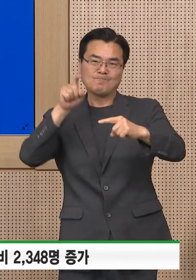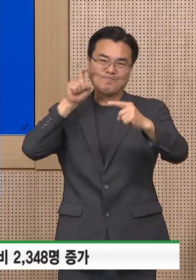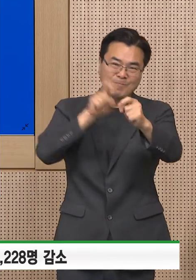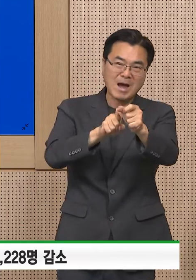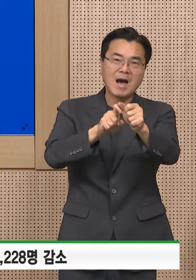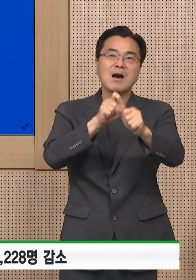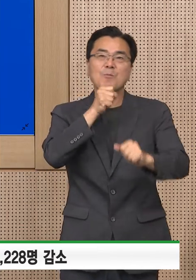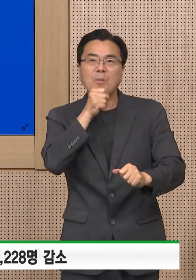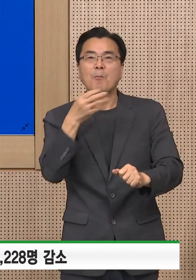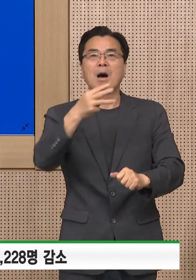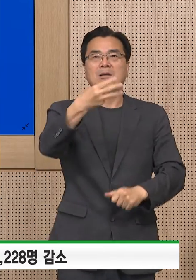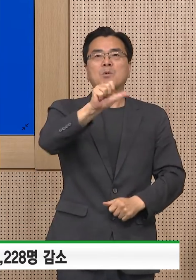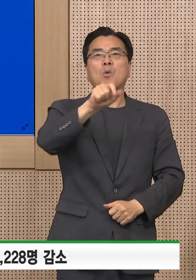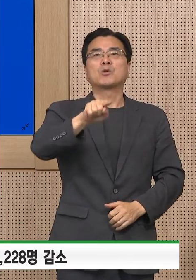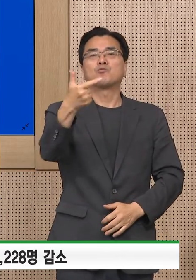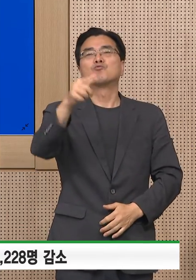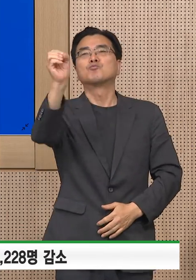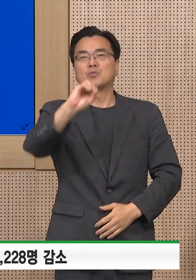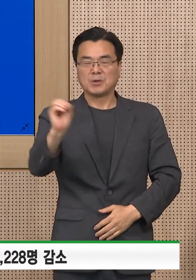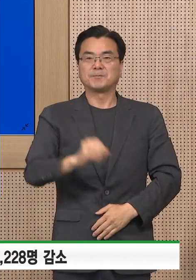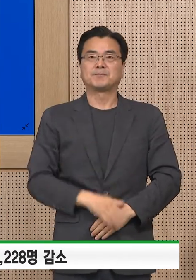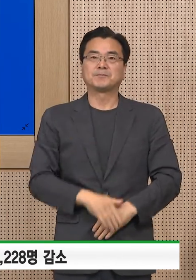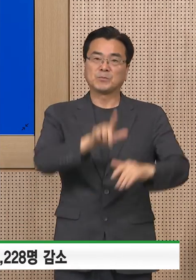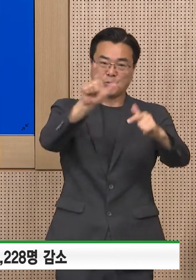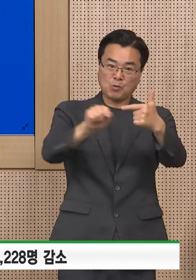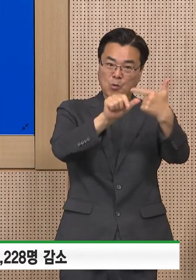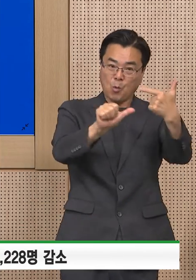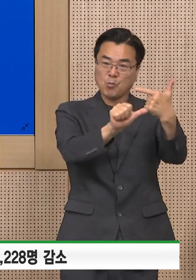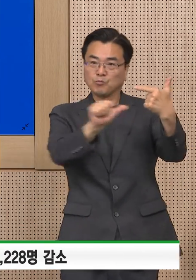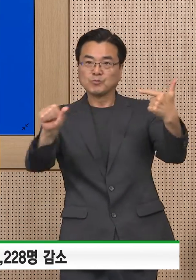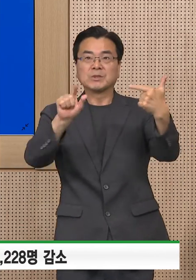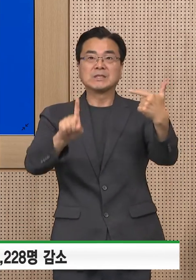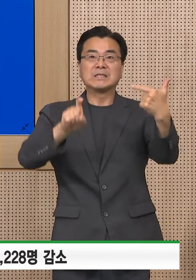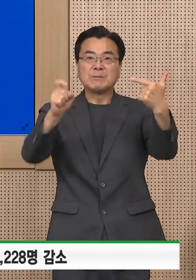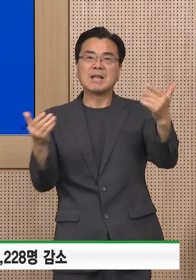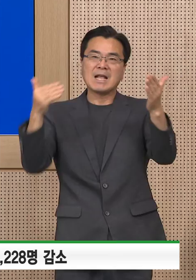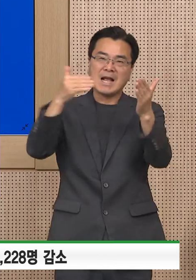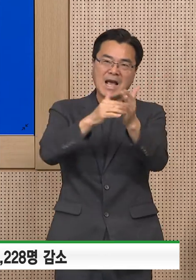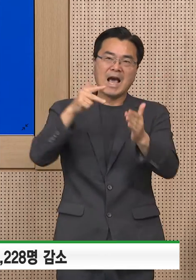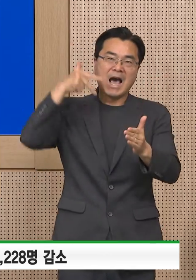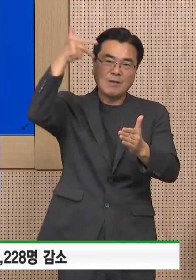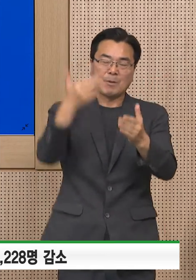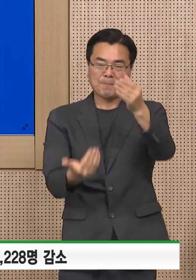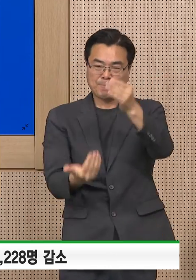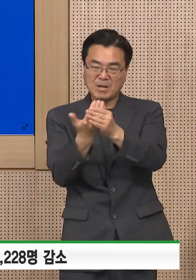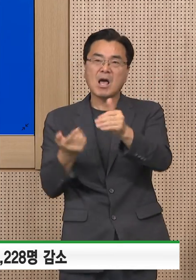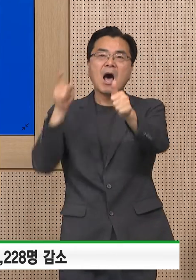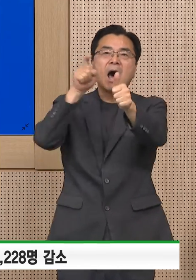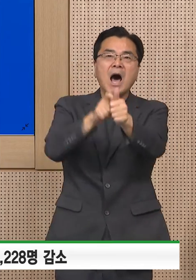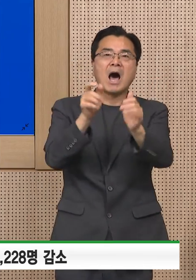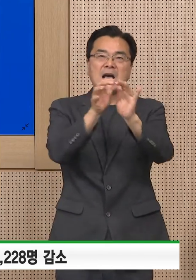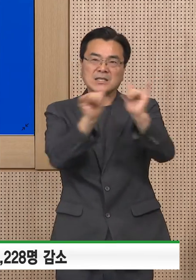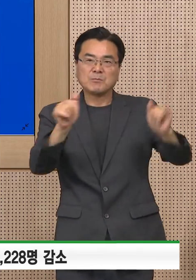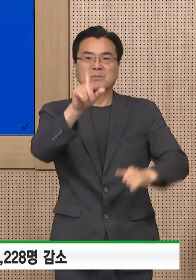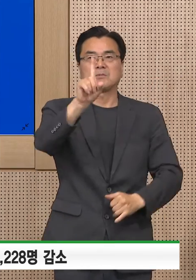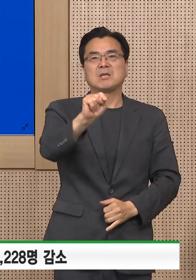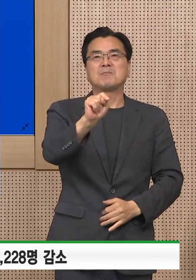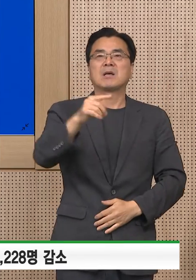6월 5일부터 6월 11일까지 한 주간 발생한 도내 확진자 수는 1만 4,469명으로 전주